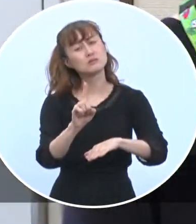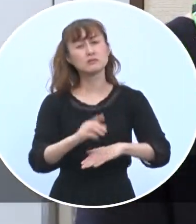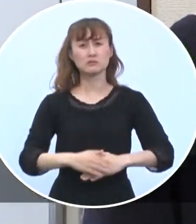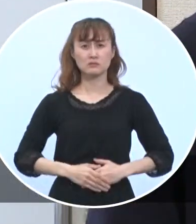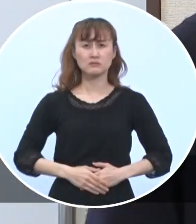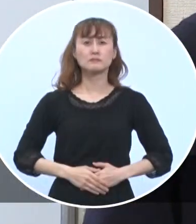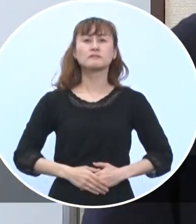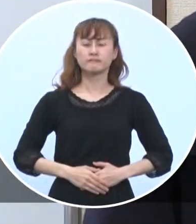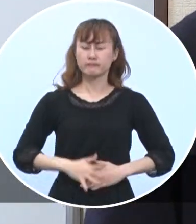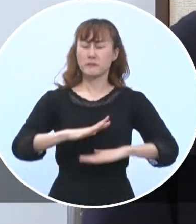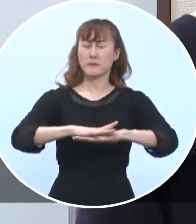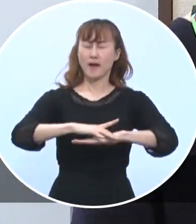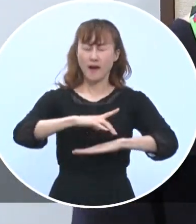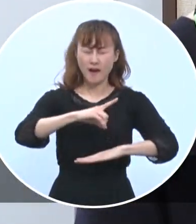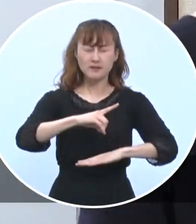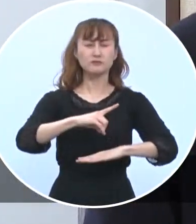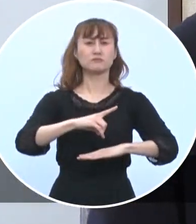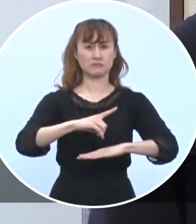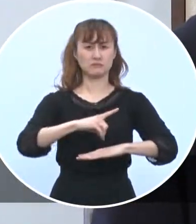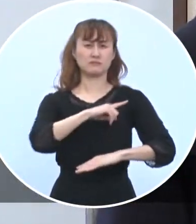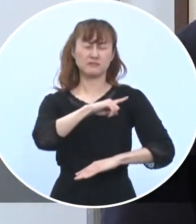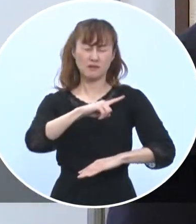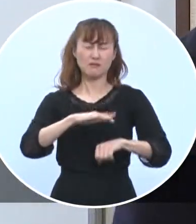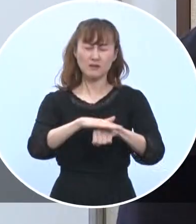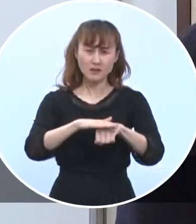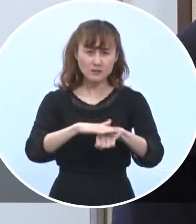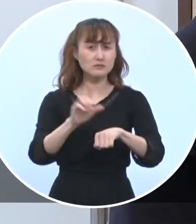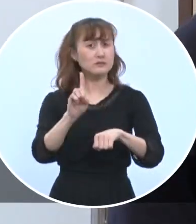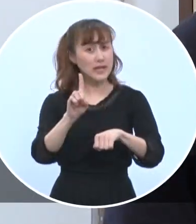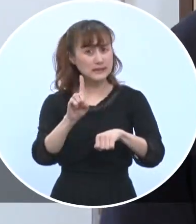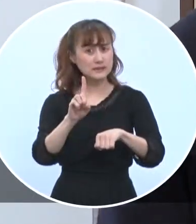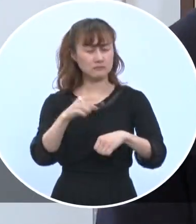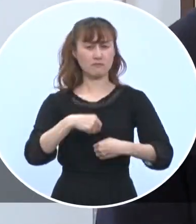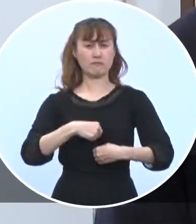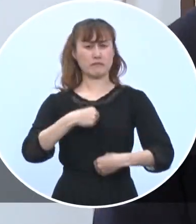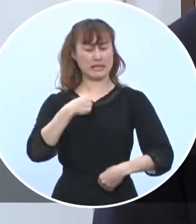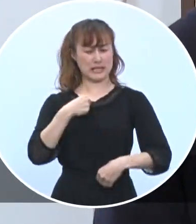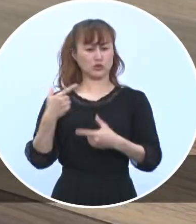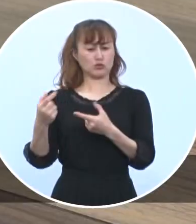ず大切なことは正しくこまめに手洗いを行うことです。